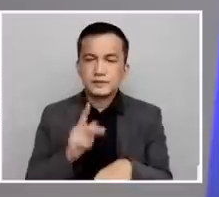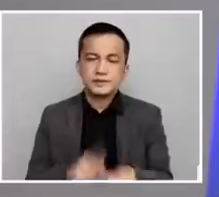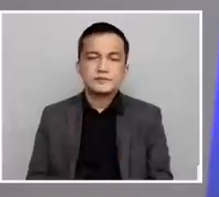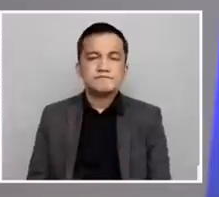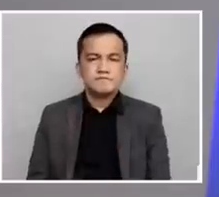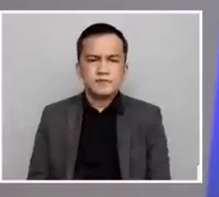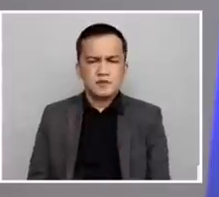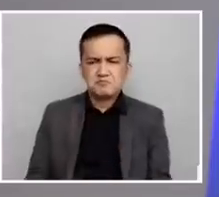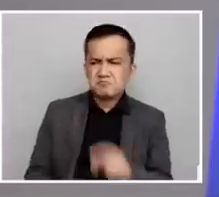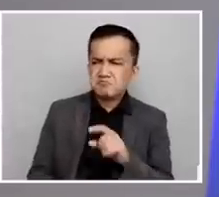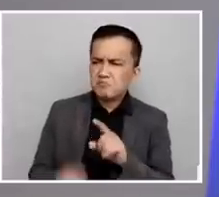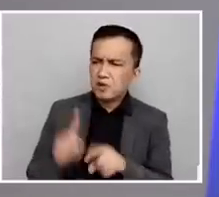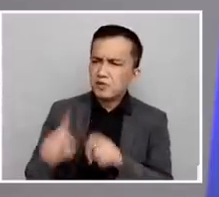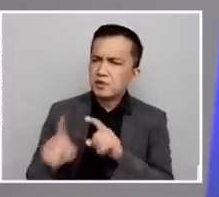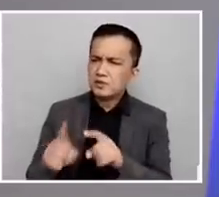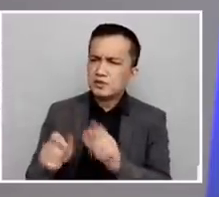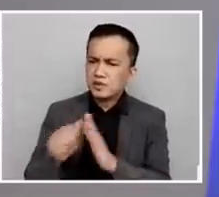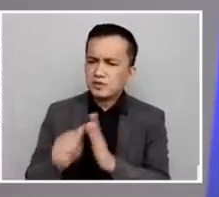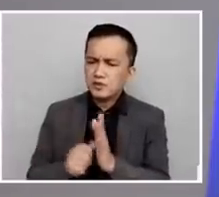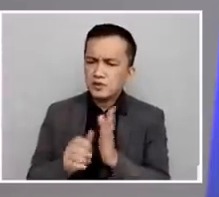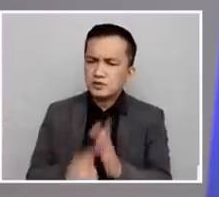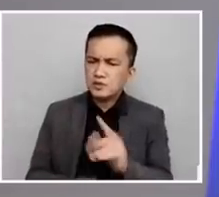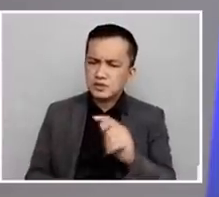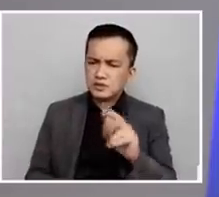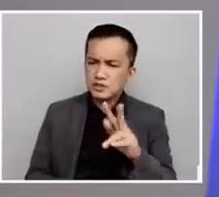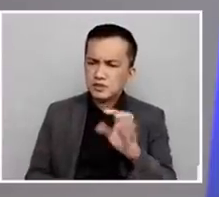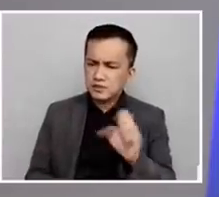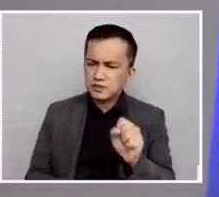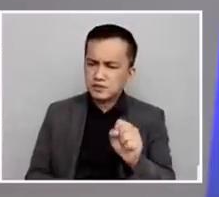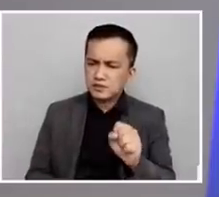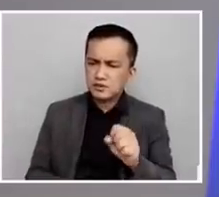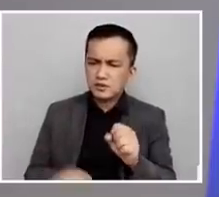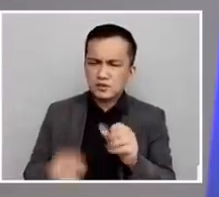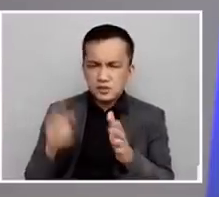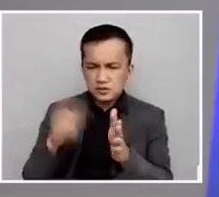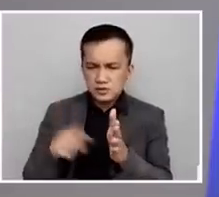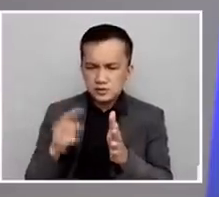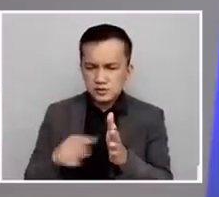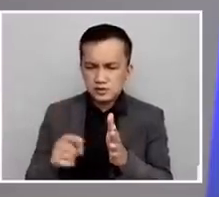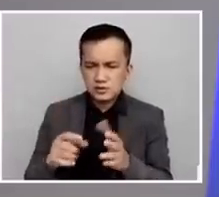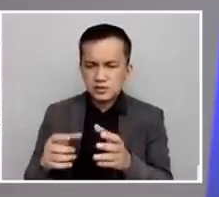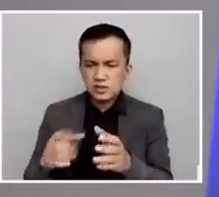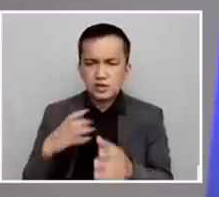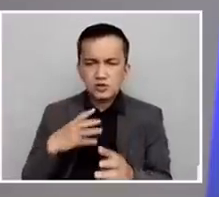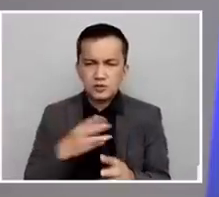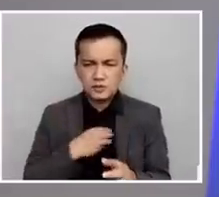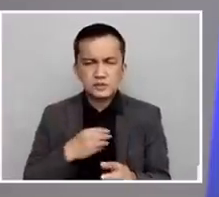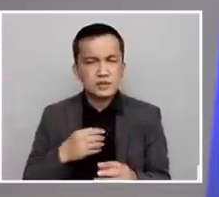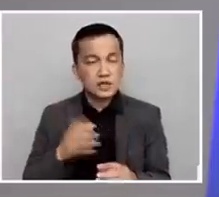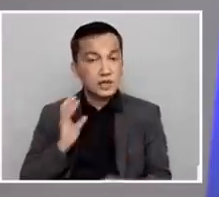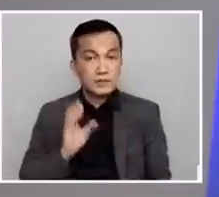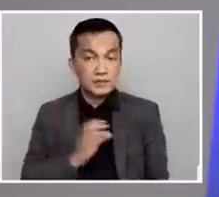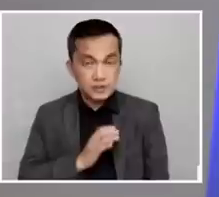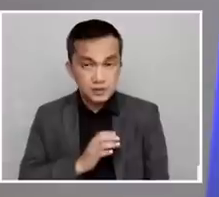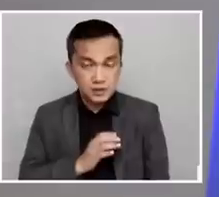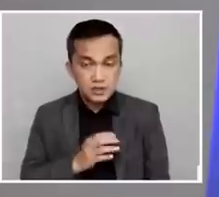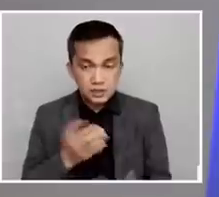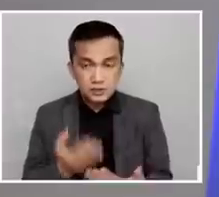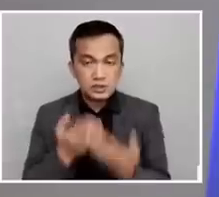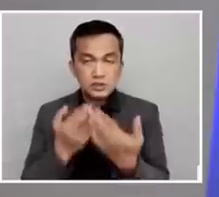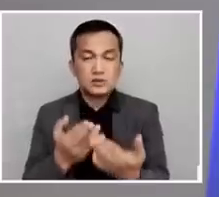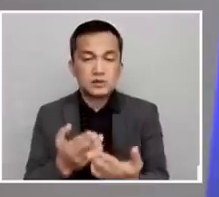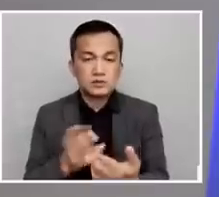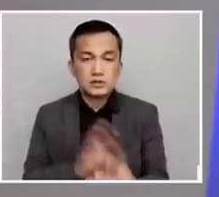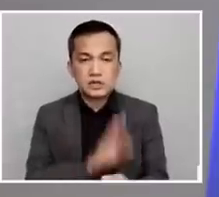question naman ang abogado ni Tevez sa naging imbestigasyon ng komite sa Kamara na nagre-rekomenda ng